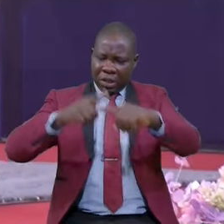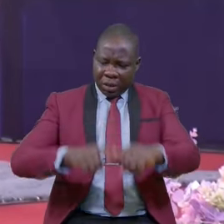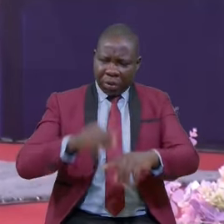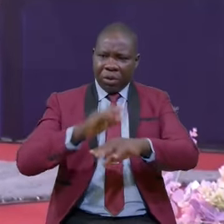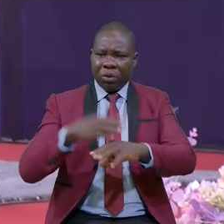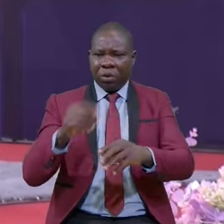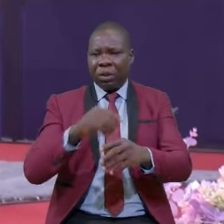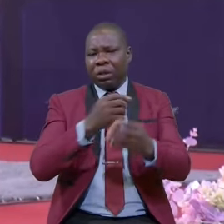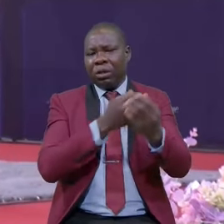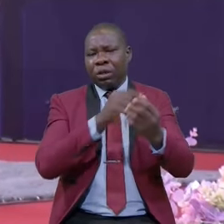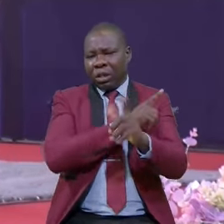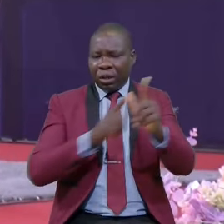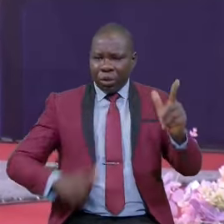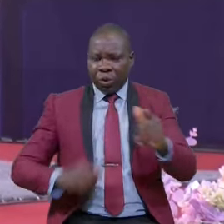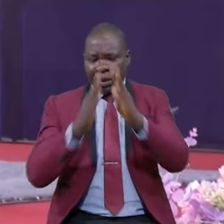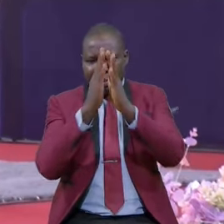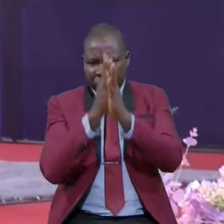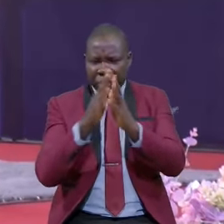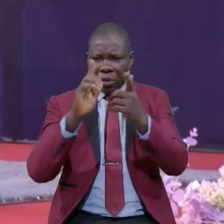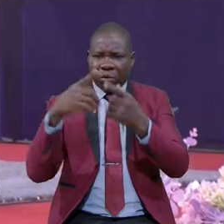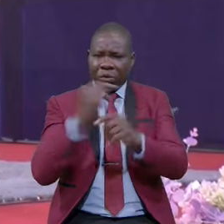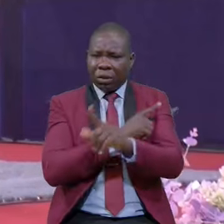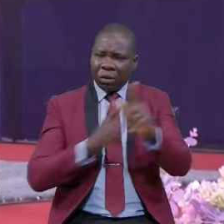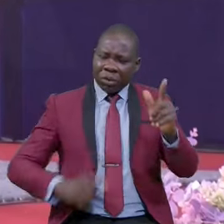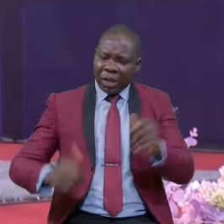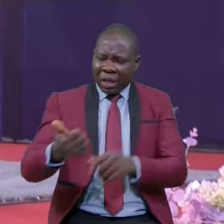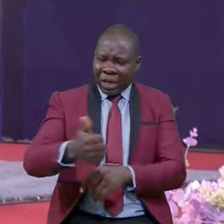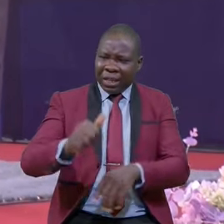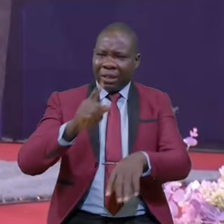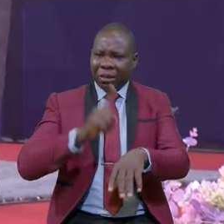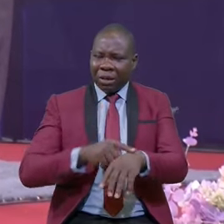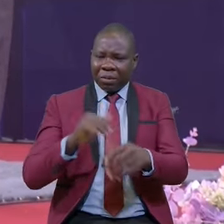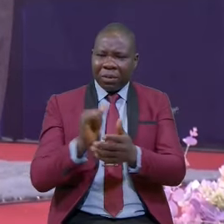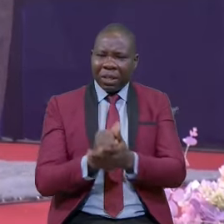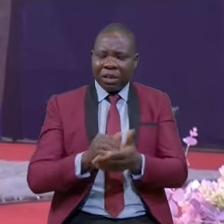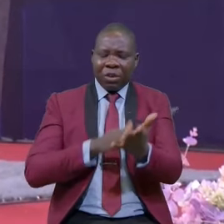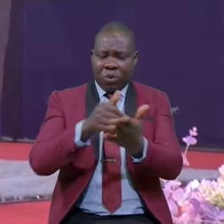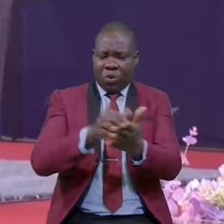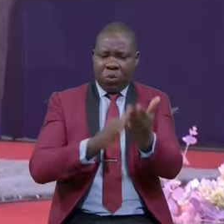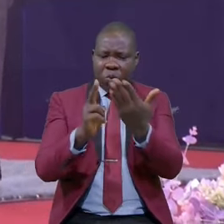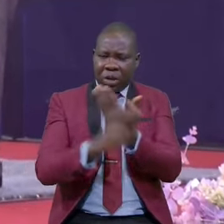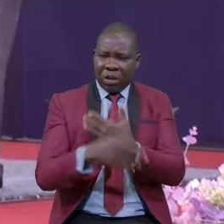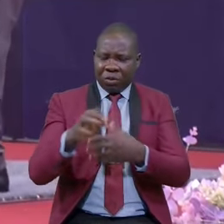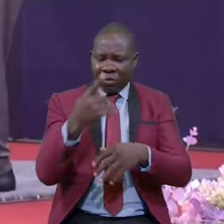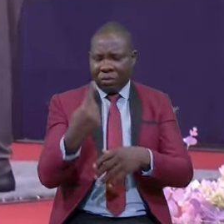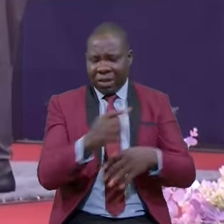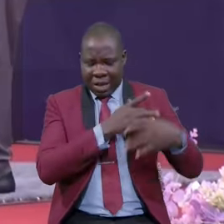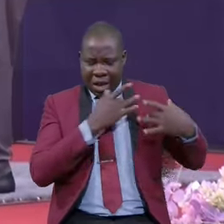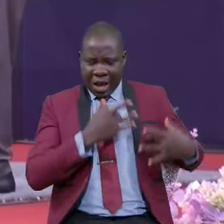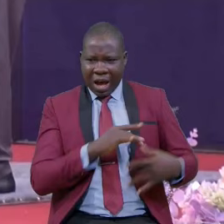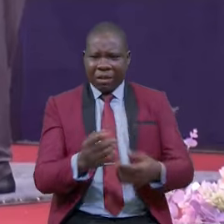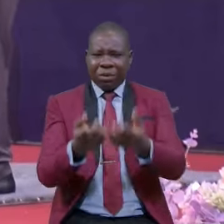l'Éternel. Chaque fois qu'il y a des anciennes idées, des faiblesses, des maladies du passé,